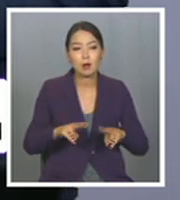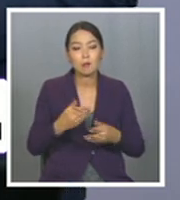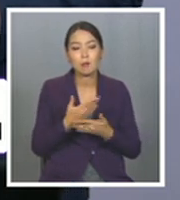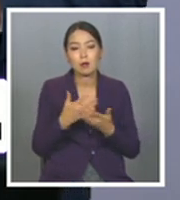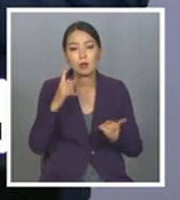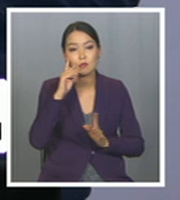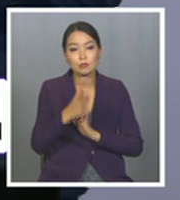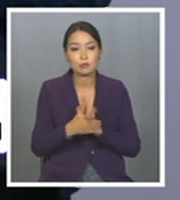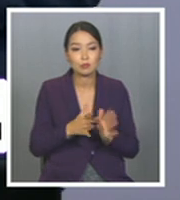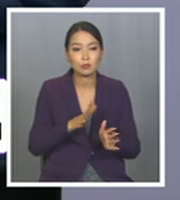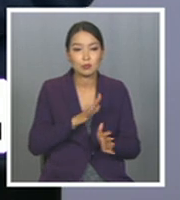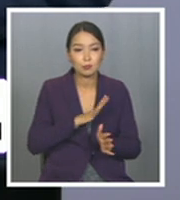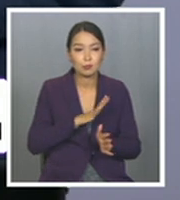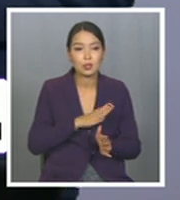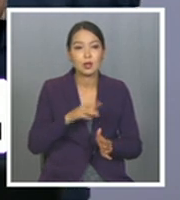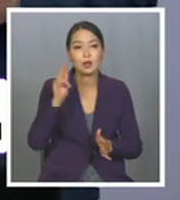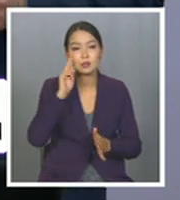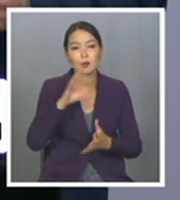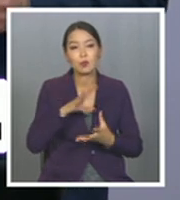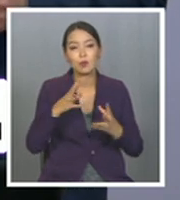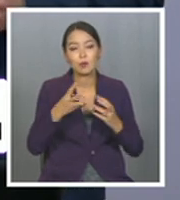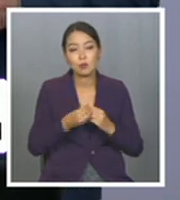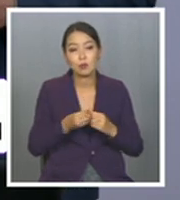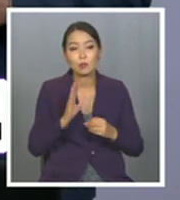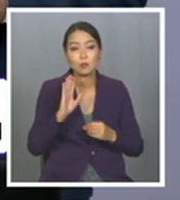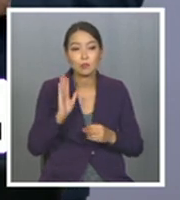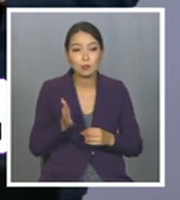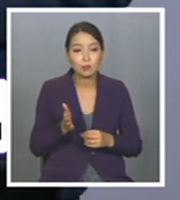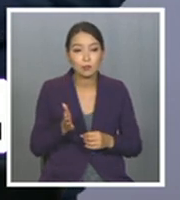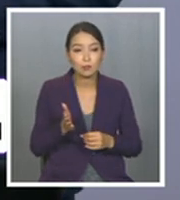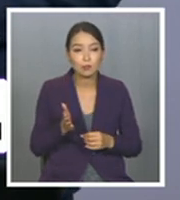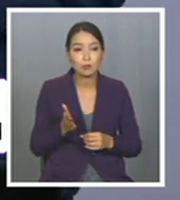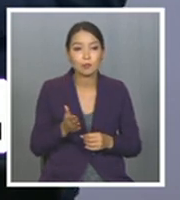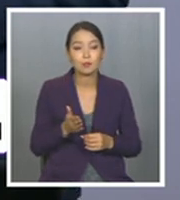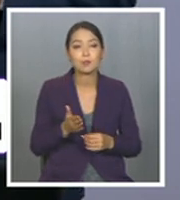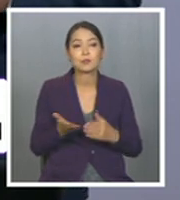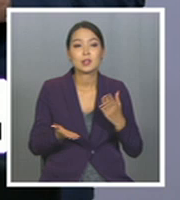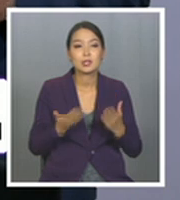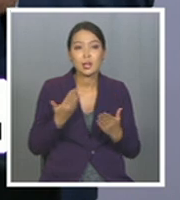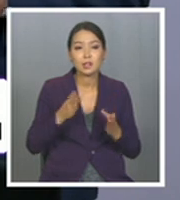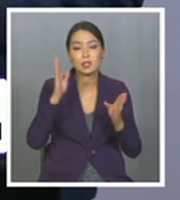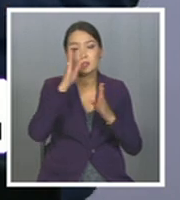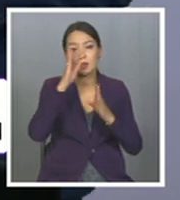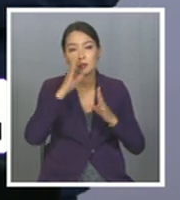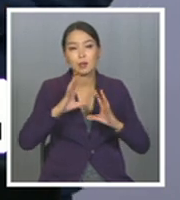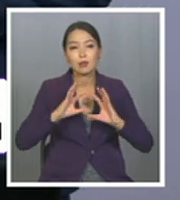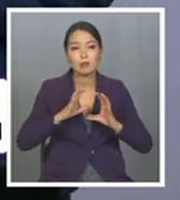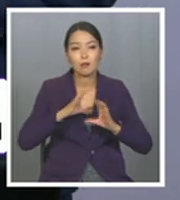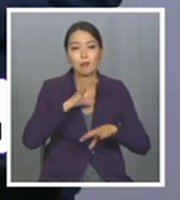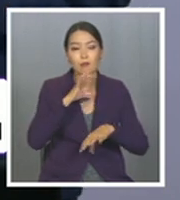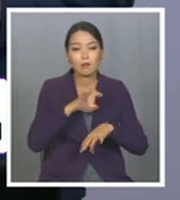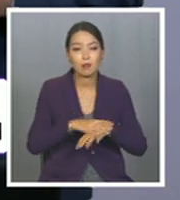түсіндіңіздер. Сабағымызды қорытындылай келетін болсақ, яғни табиғи географиялық факторлардың